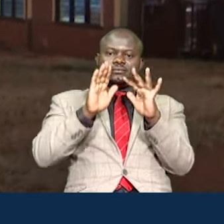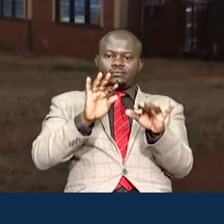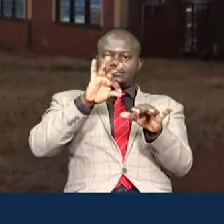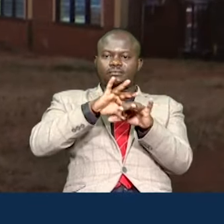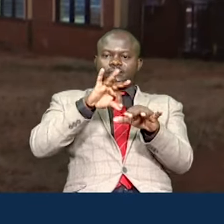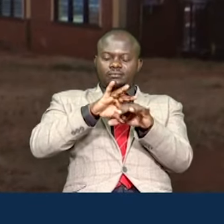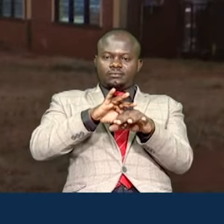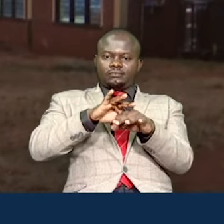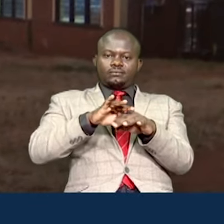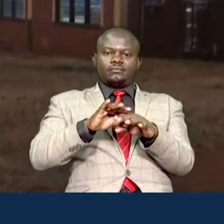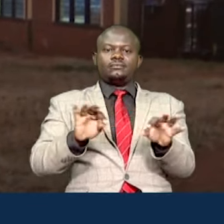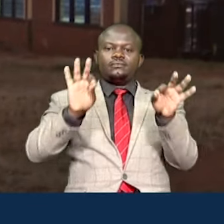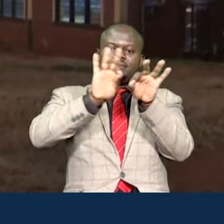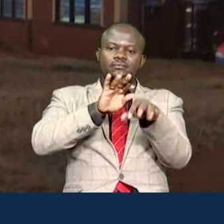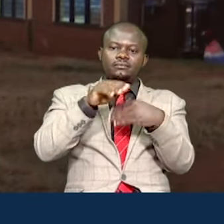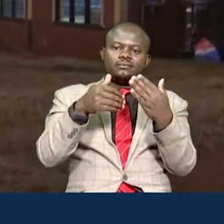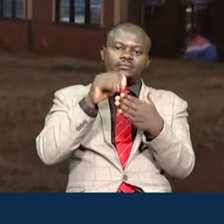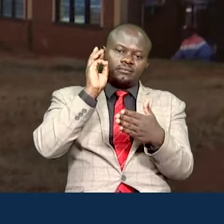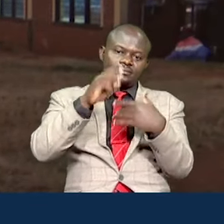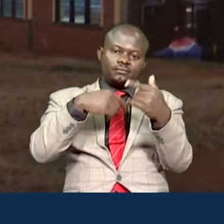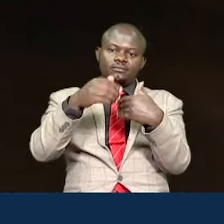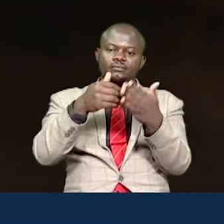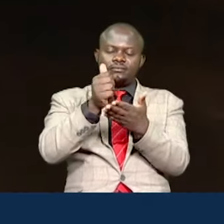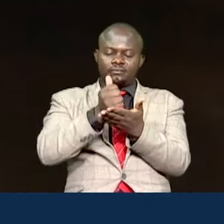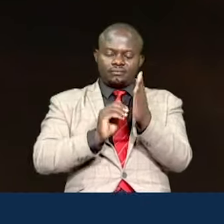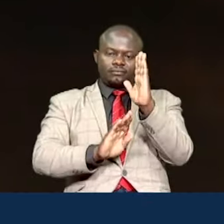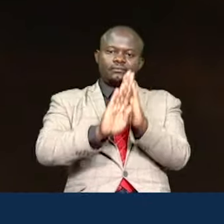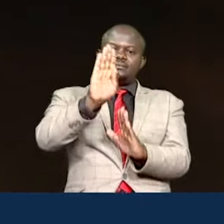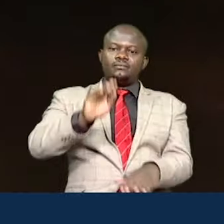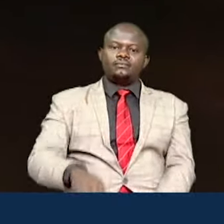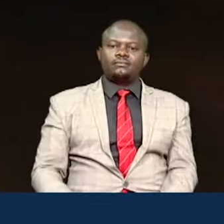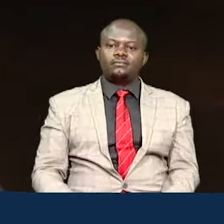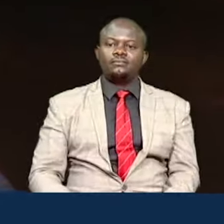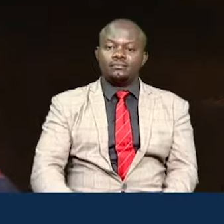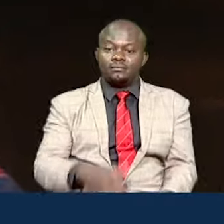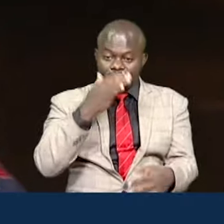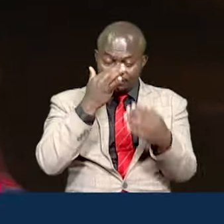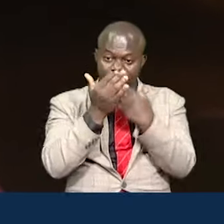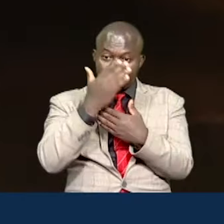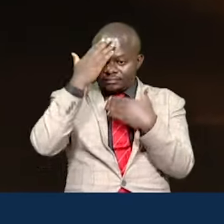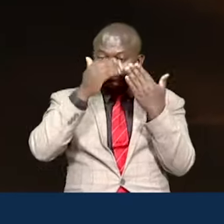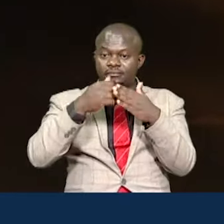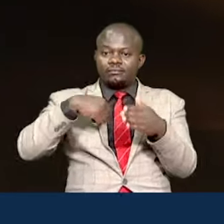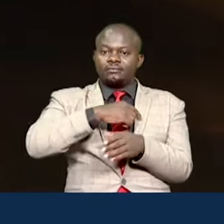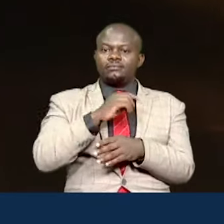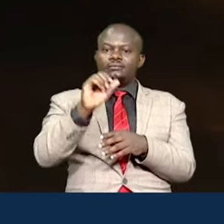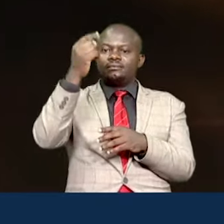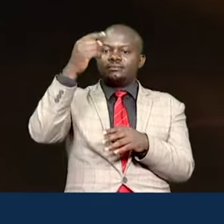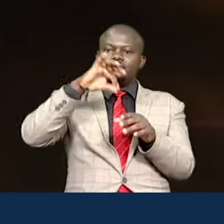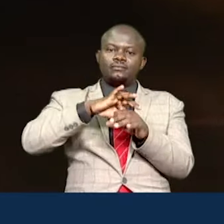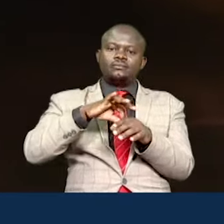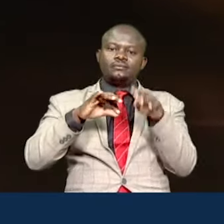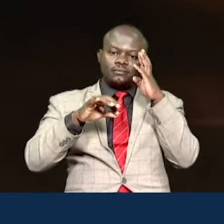kwitorera ingirakamaro izakomeza kunteza imbere kuzinduka ni umurava wo kugira ngo mbu wa mbere mu matora